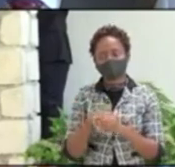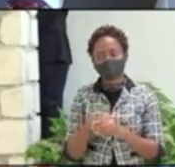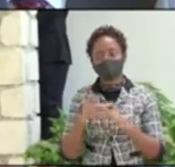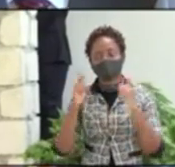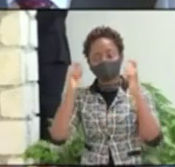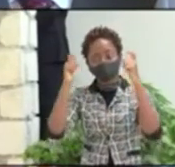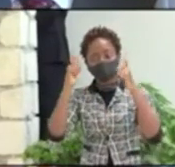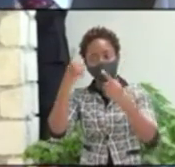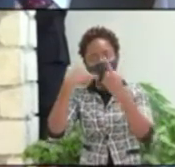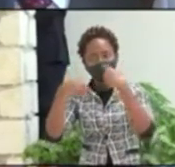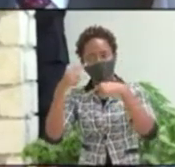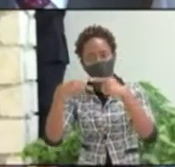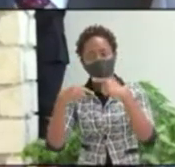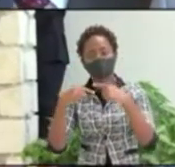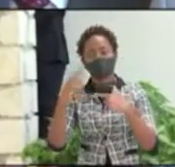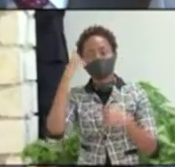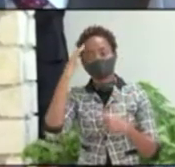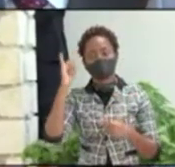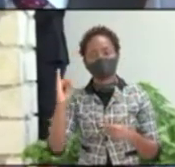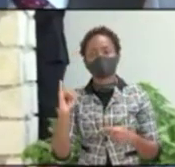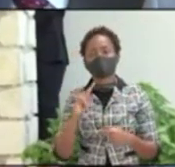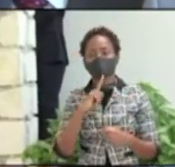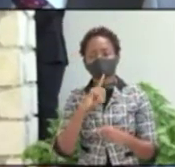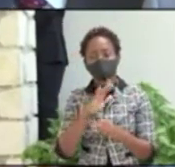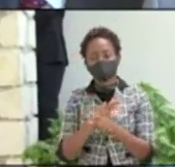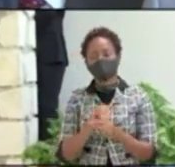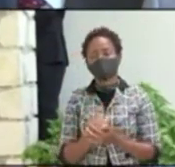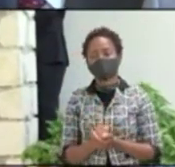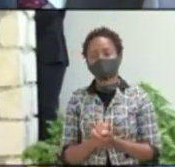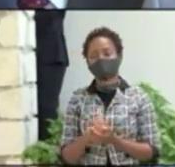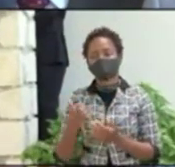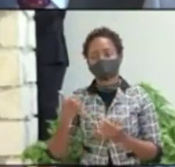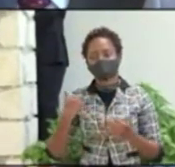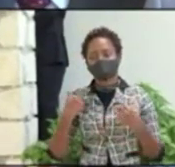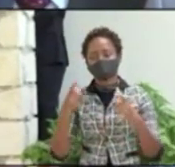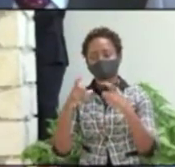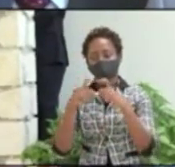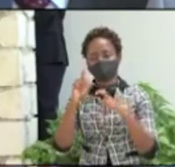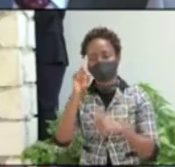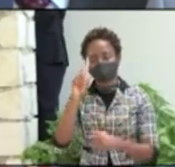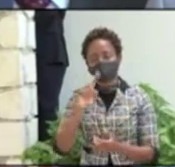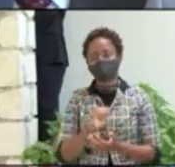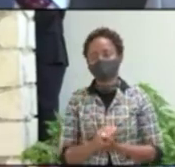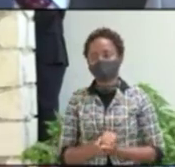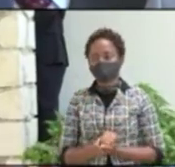et dans l'élection qui a venu, c'est des Haïtiens réellement qui gagnent une identité.